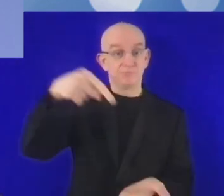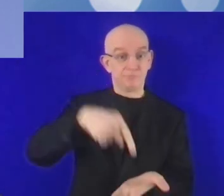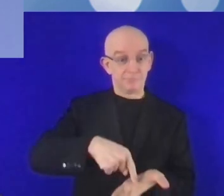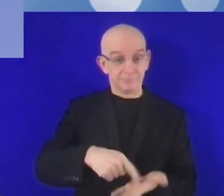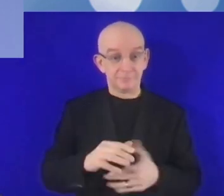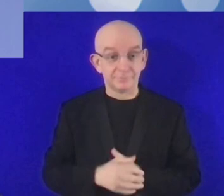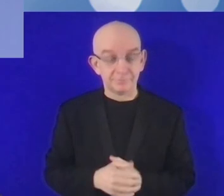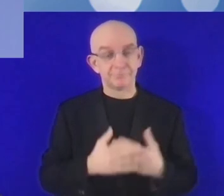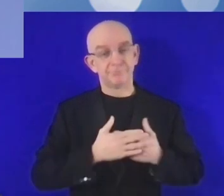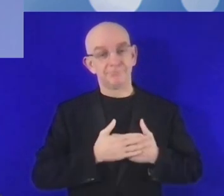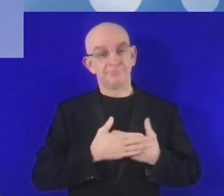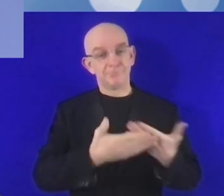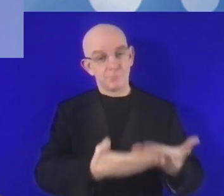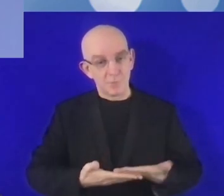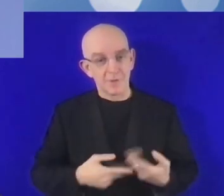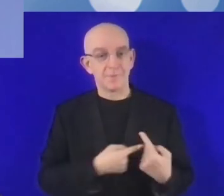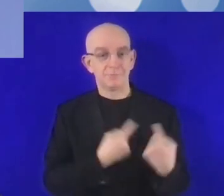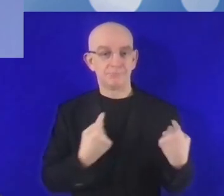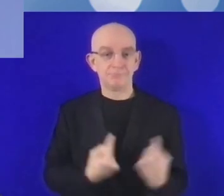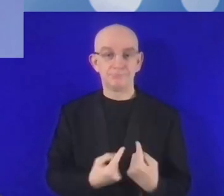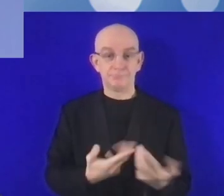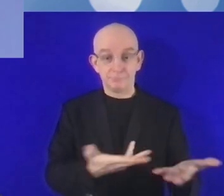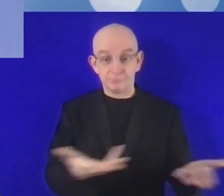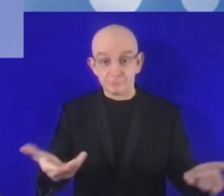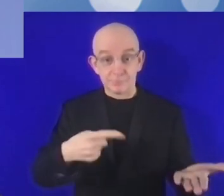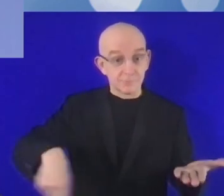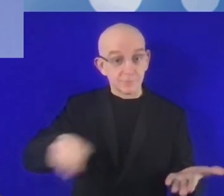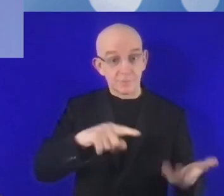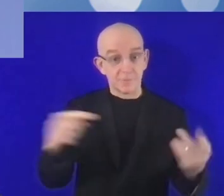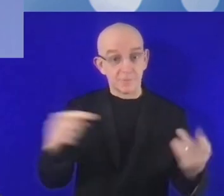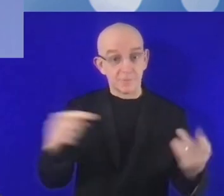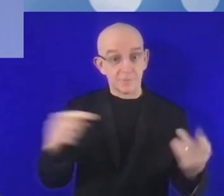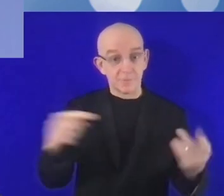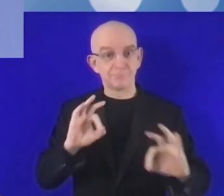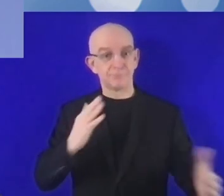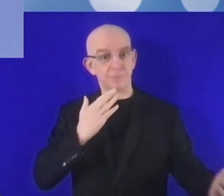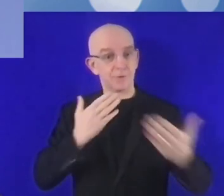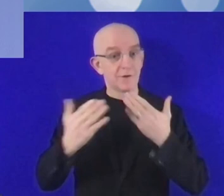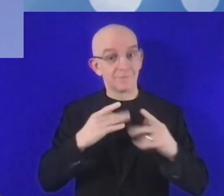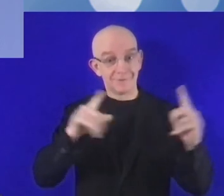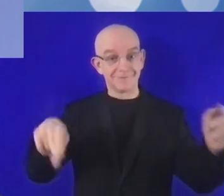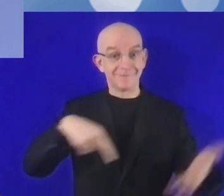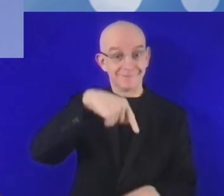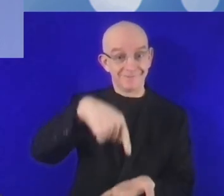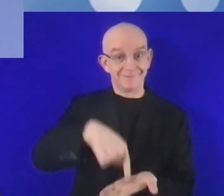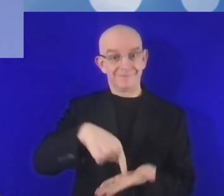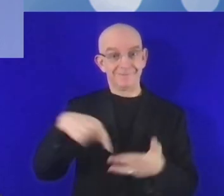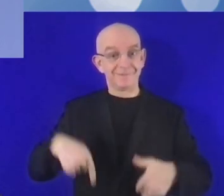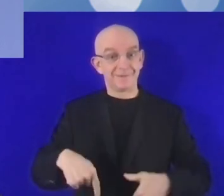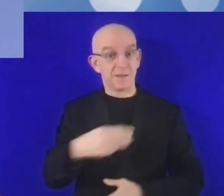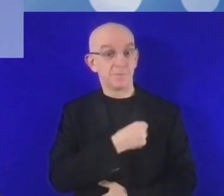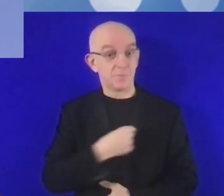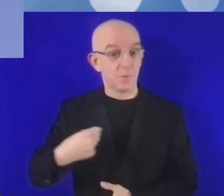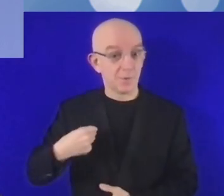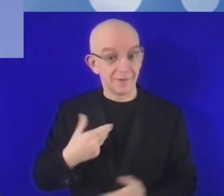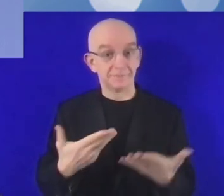我很高兴大家都参加我们的这个论坛。我们今天所在的这个地点就是卡托